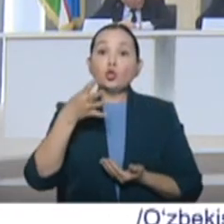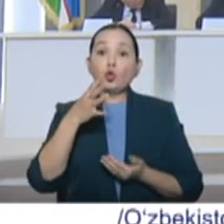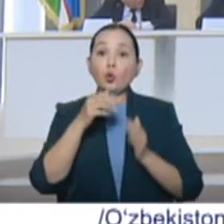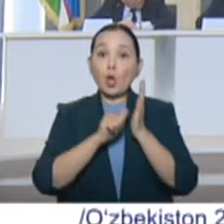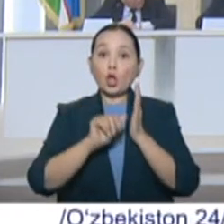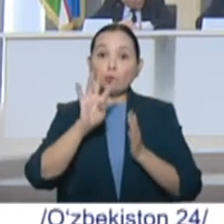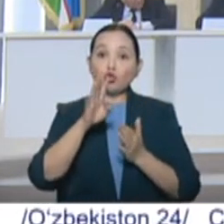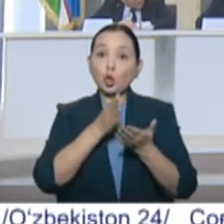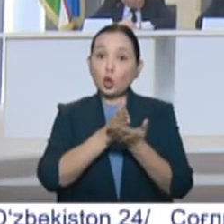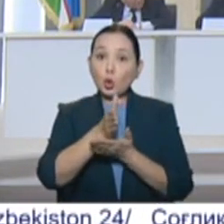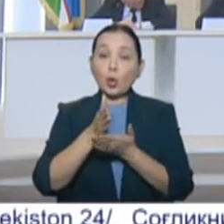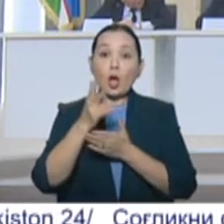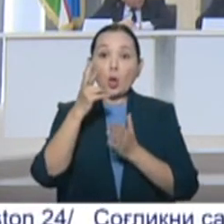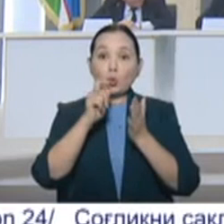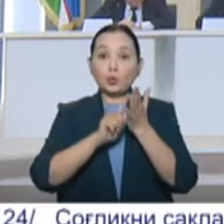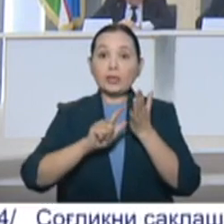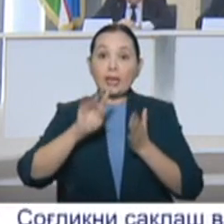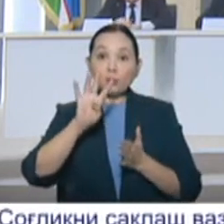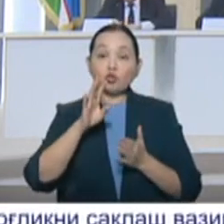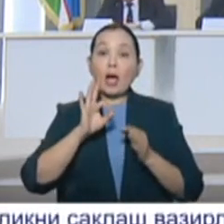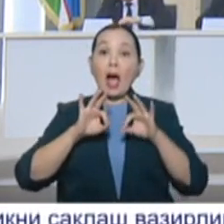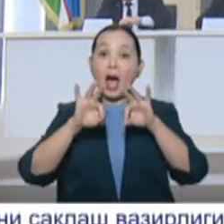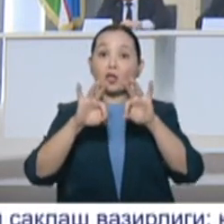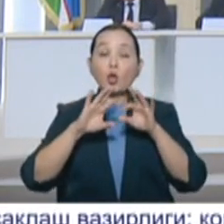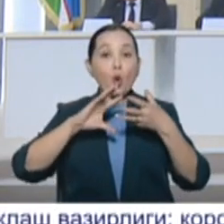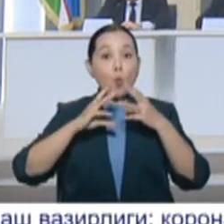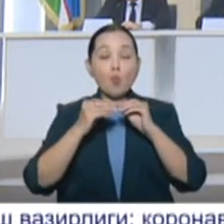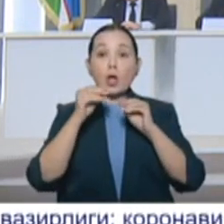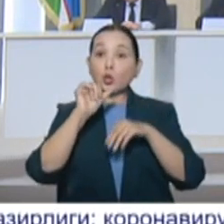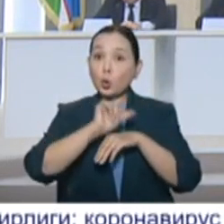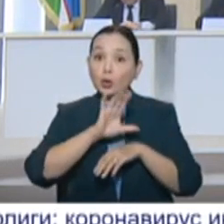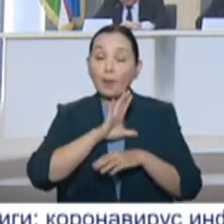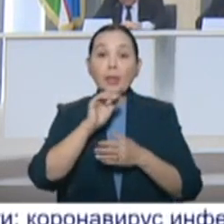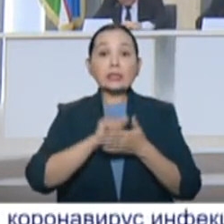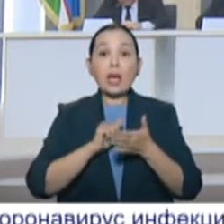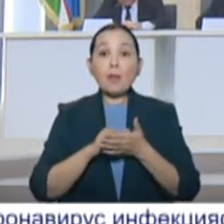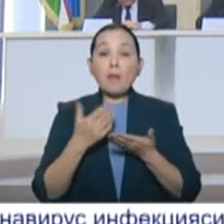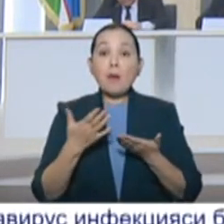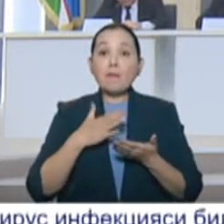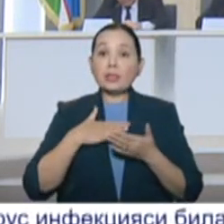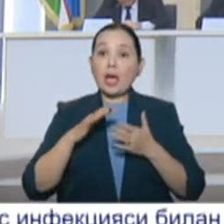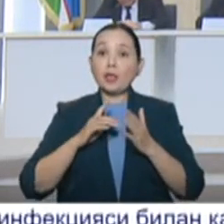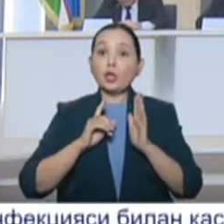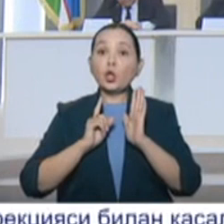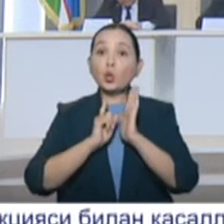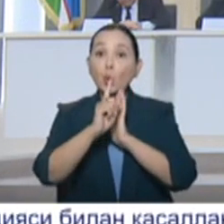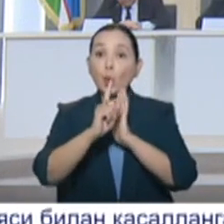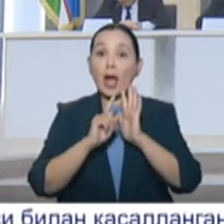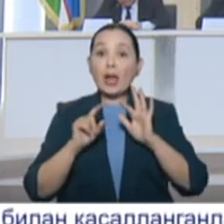4068 ta yo'nalishlardan 374 tasida qatnovlar umuman to'xtab qolgan. Sababi biz yo'nalishlarni tahlil